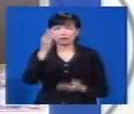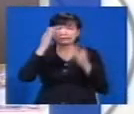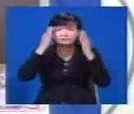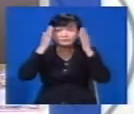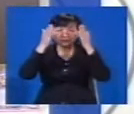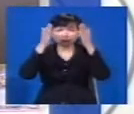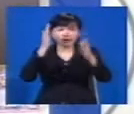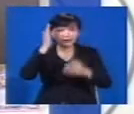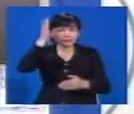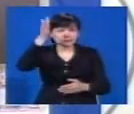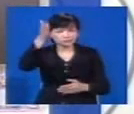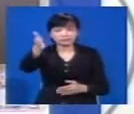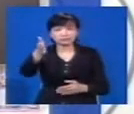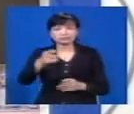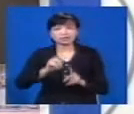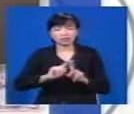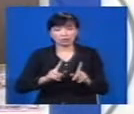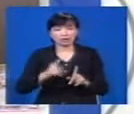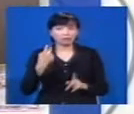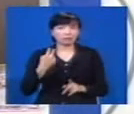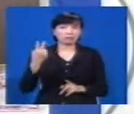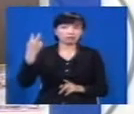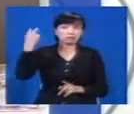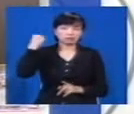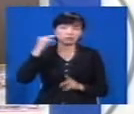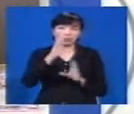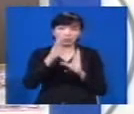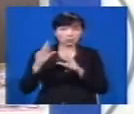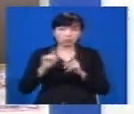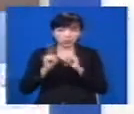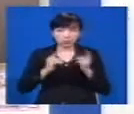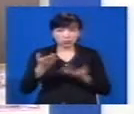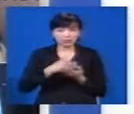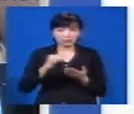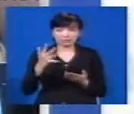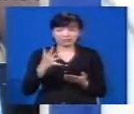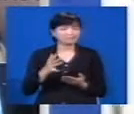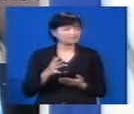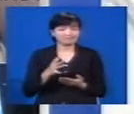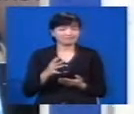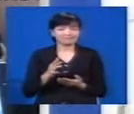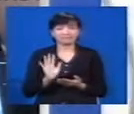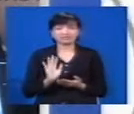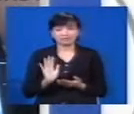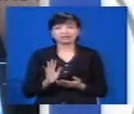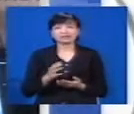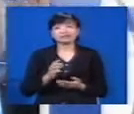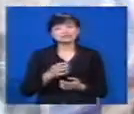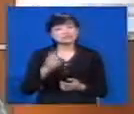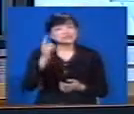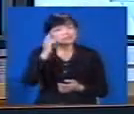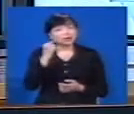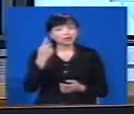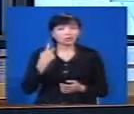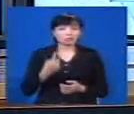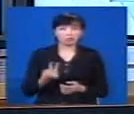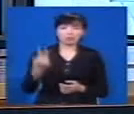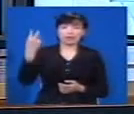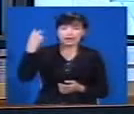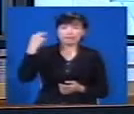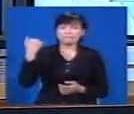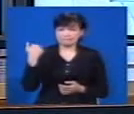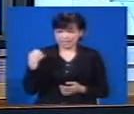ม่ใช่หมายความว่าเราจะไม่พูดถึงเรื่องข้างหลังเลยแต่จะไม่เอาเรื่องข้างหลังเนี่ยมาพูดจนทำให้เดินไปข้างหน้าไม่ได ้ นะครับพูดง่ายก็